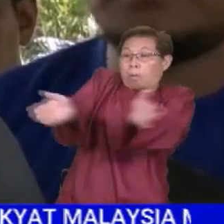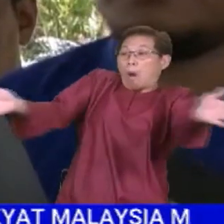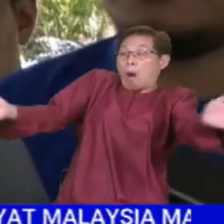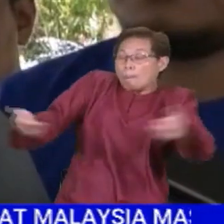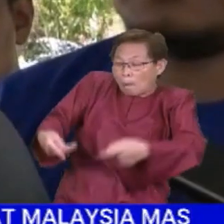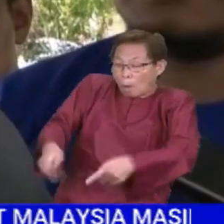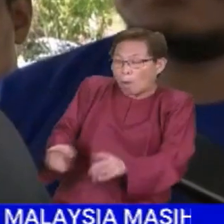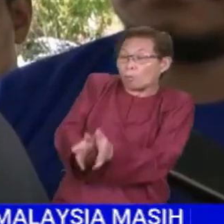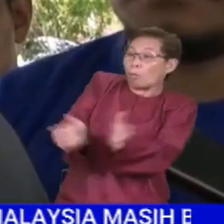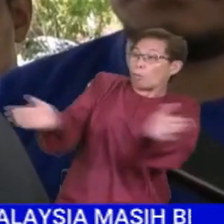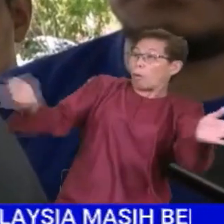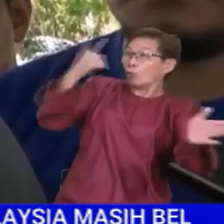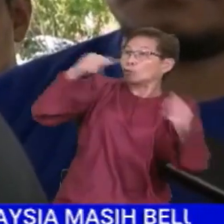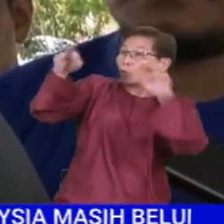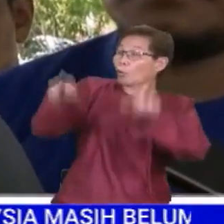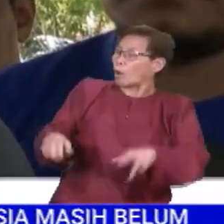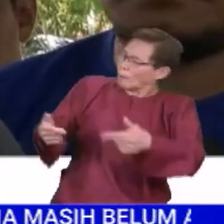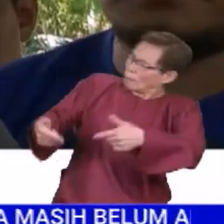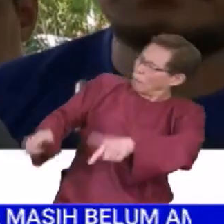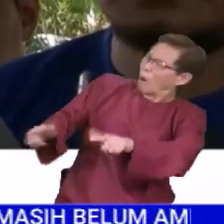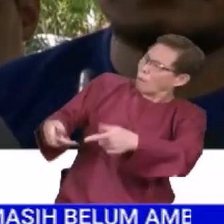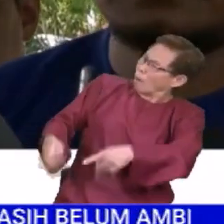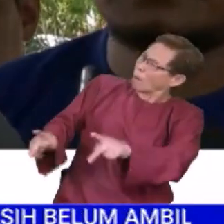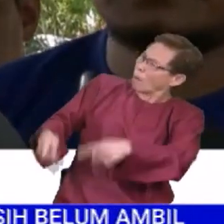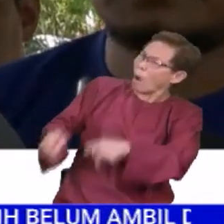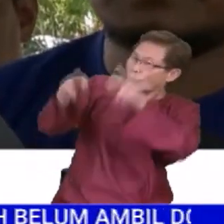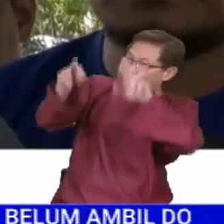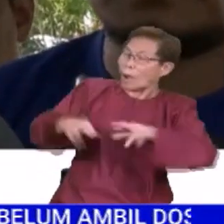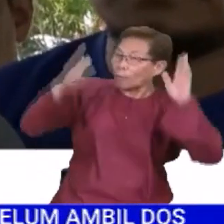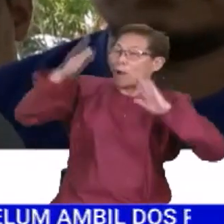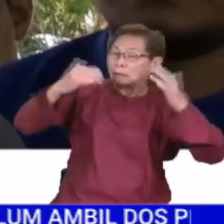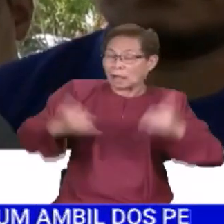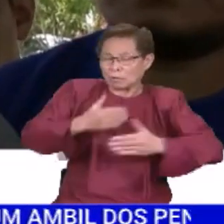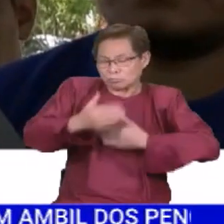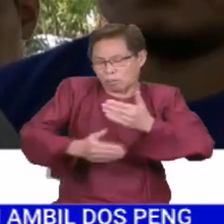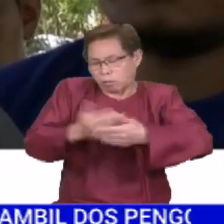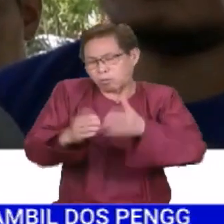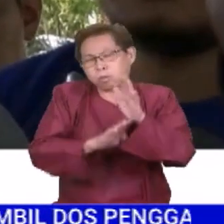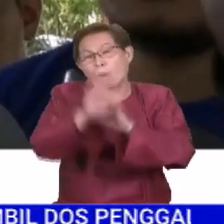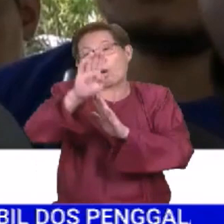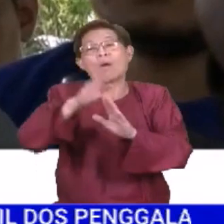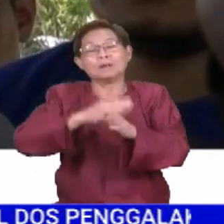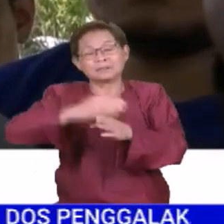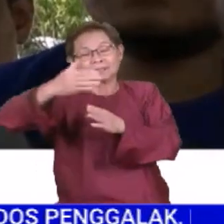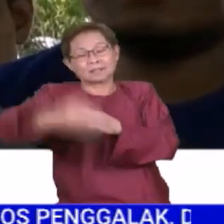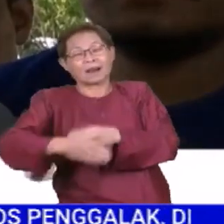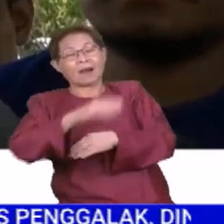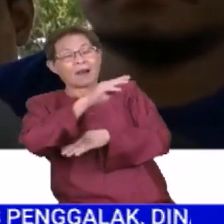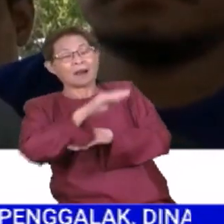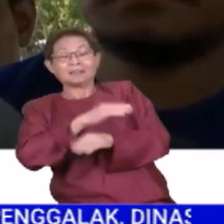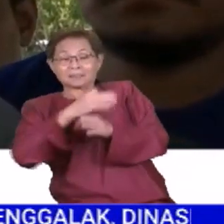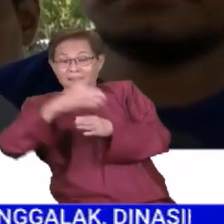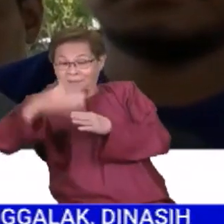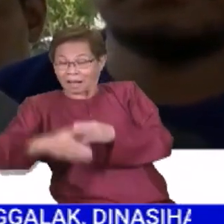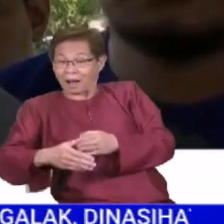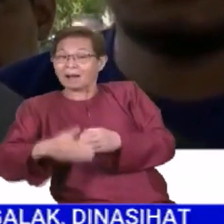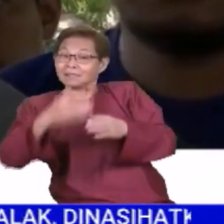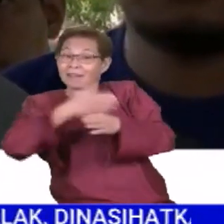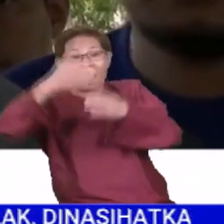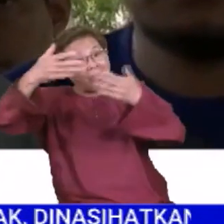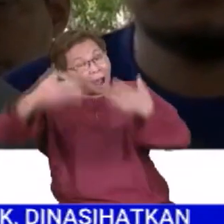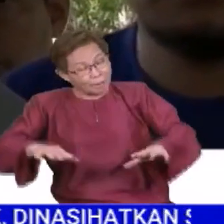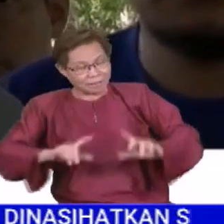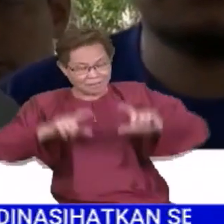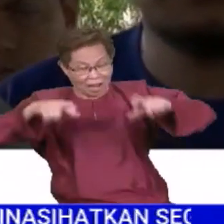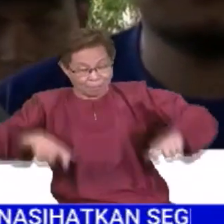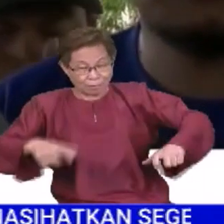untuk rakyat Malaysia yang setelah melalui proses pemulihan, setelah kita keluar daripada MCO dan setelah kita mula